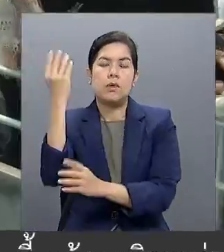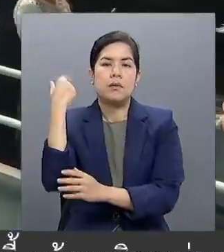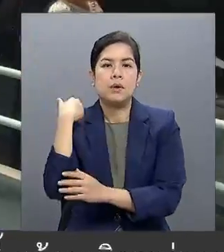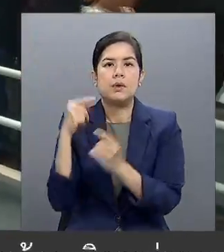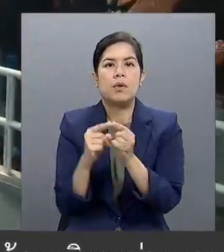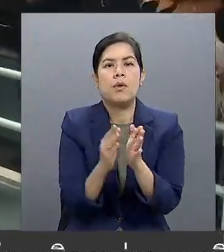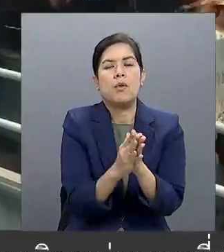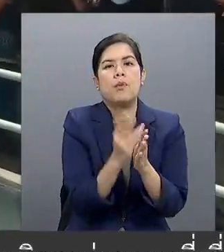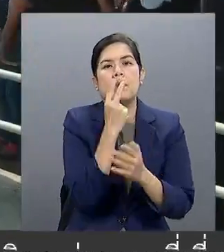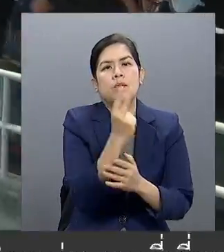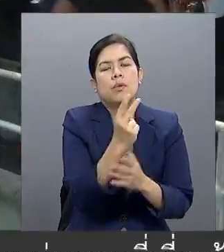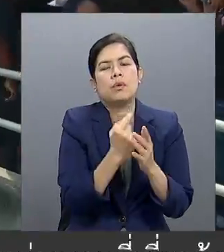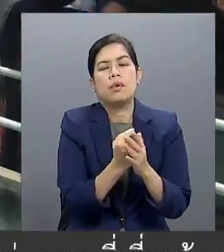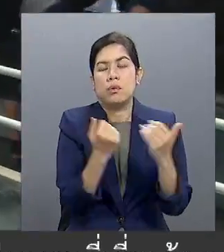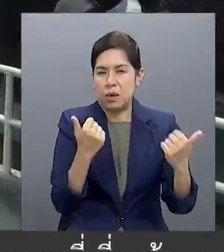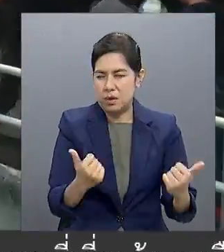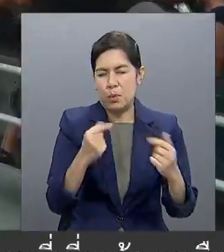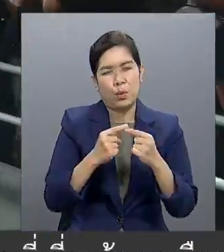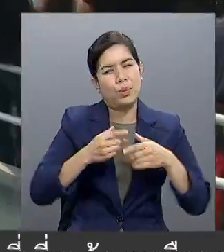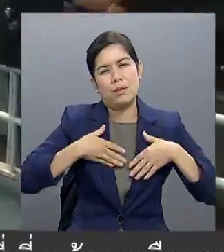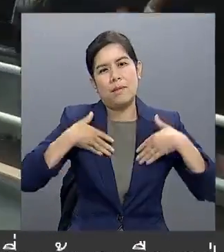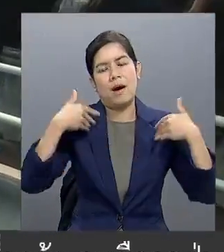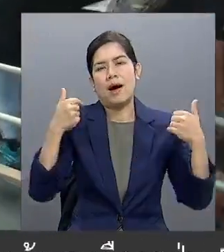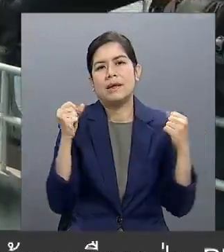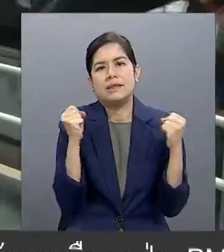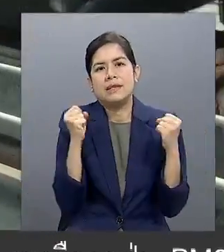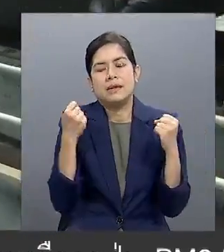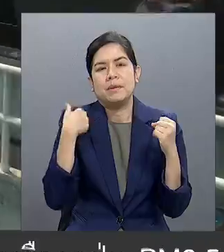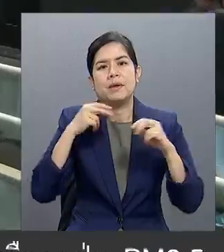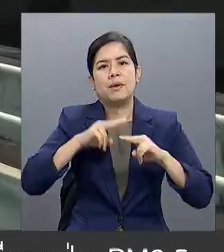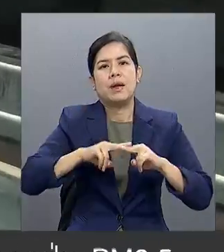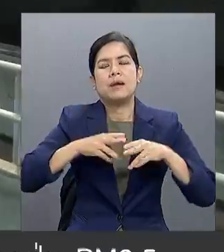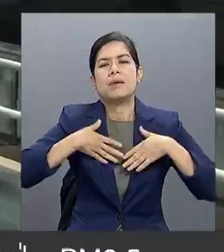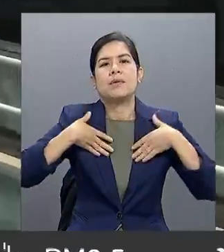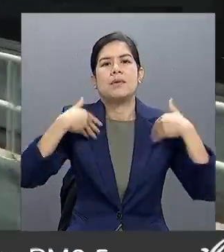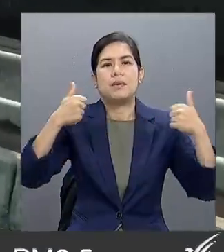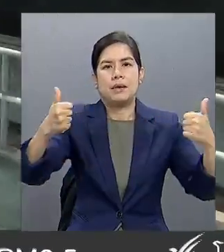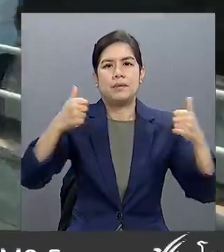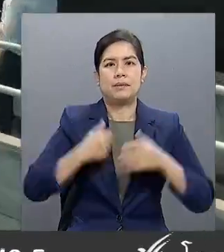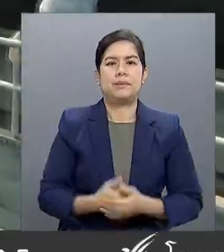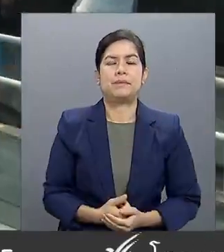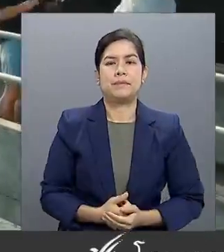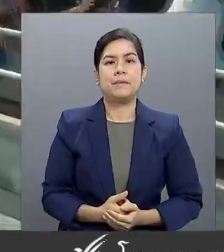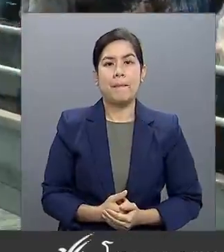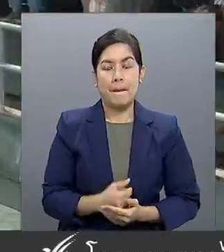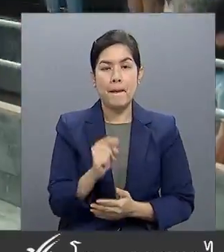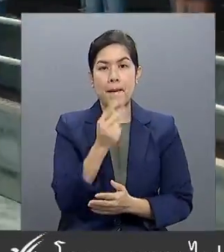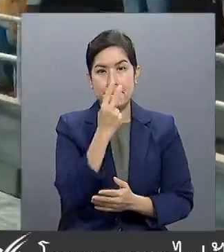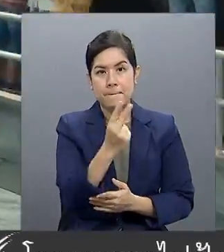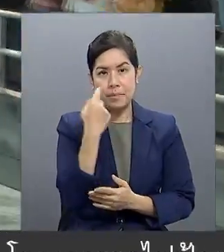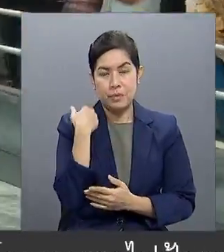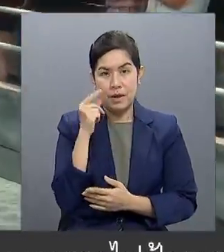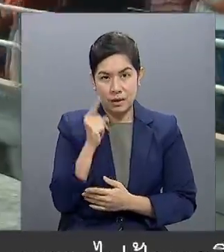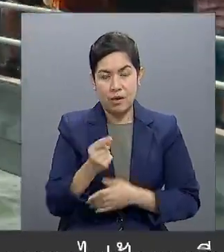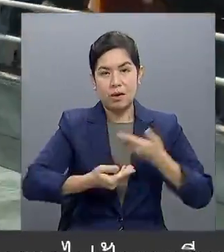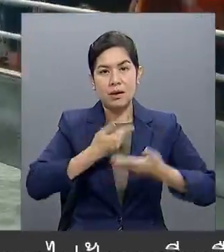าศดีแบบนี้เนี่ยก็ยังให้อากาศที่ดีบรรยากาศที่สวยงามระหว่างทางอีกด้วยค่ะ เนาะแล้วแบบนี้คือต้องมีไก่ย่างเนาะ ครับ ไก่ย่